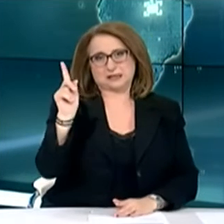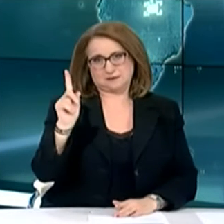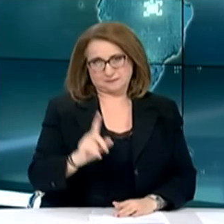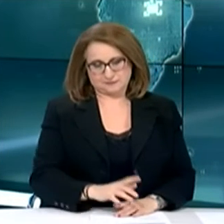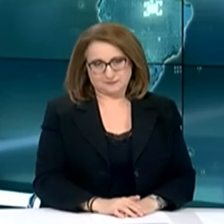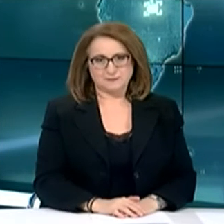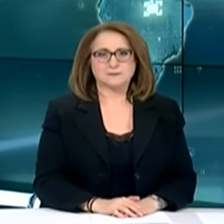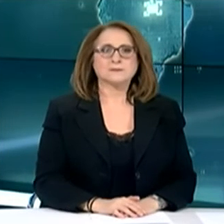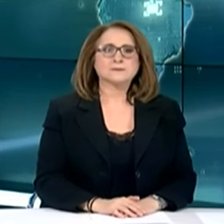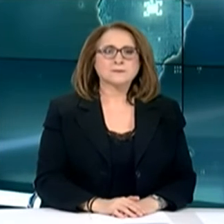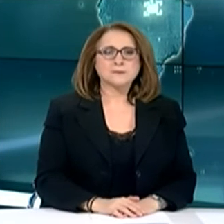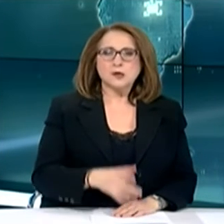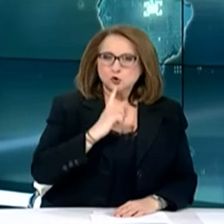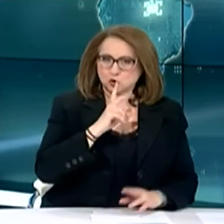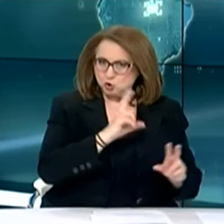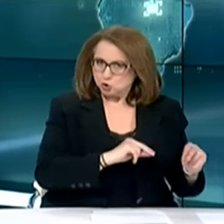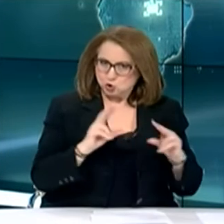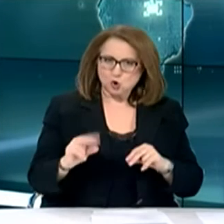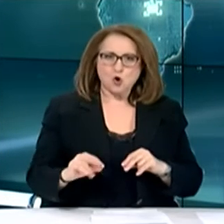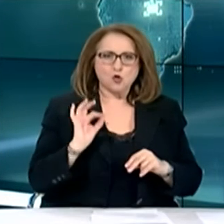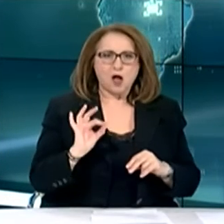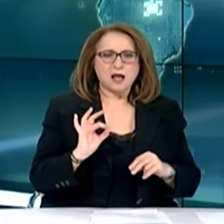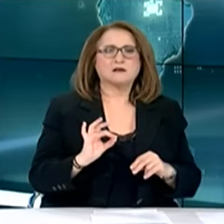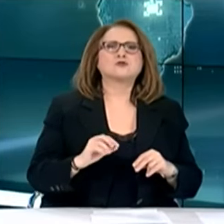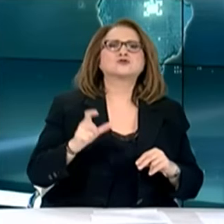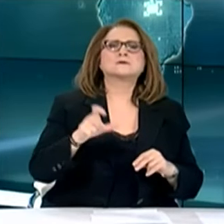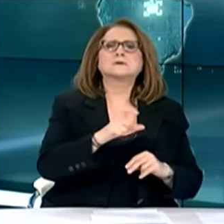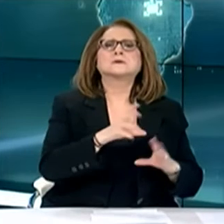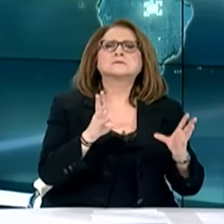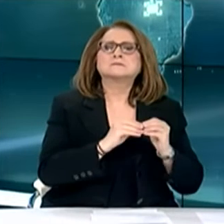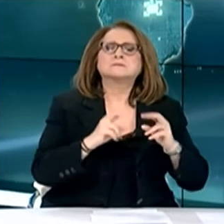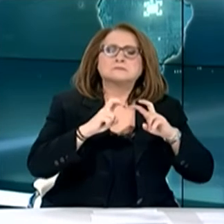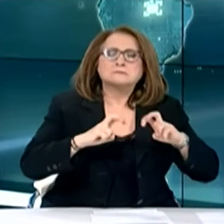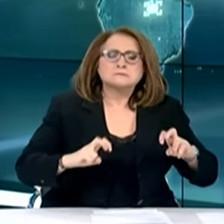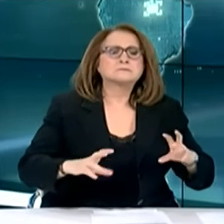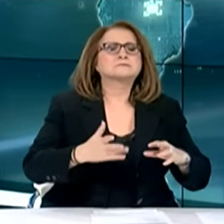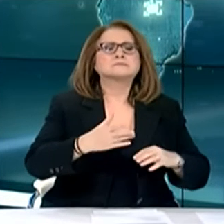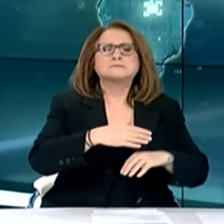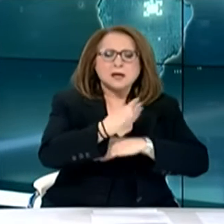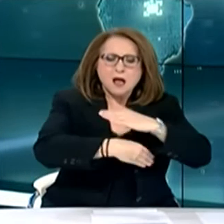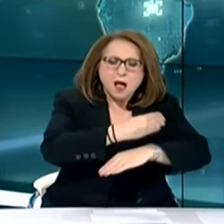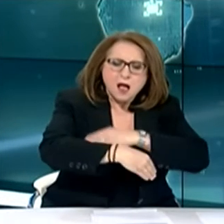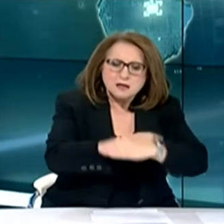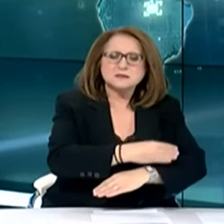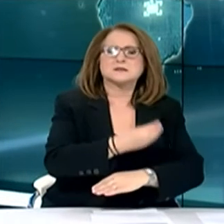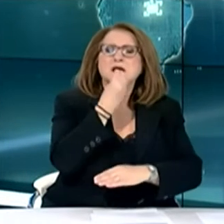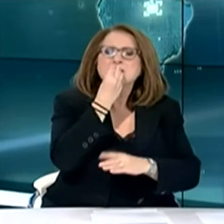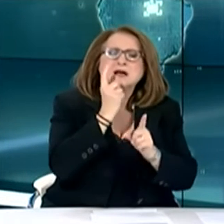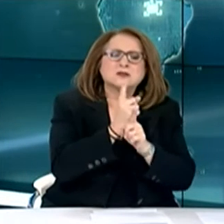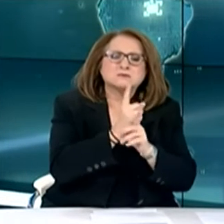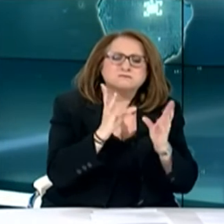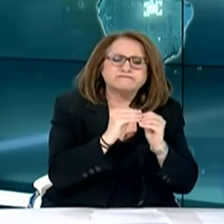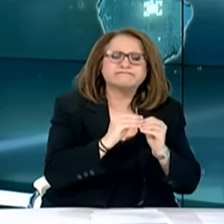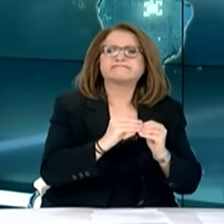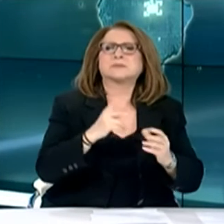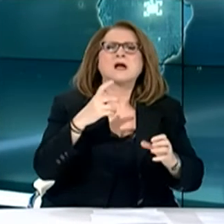Επίσης, παρόμοια διαδικασία αφορά και ηλεκτρονικές γνωματεύσεις για υγειονομικό υλικό, σκευάσματα ειδικής διατροφής και άλλα